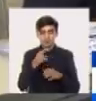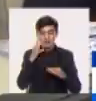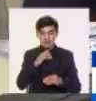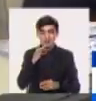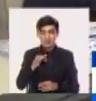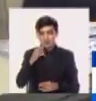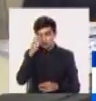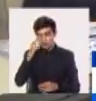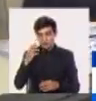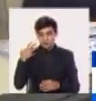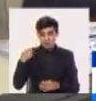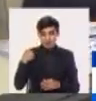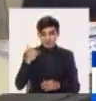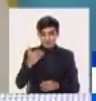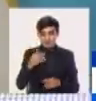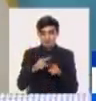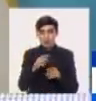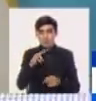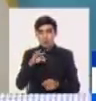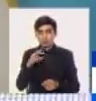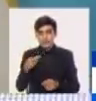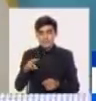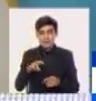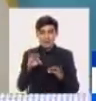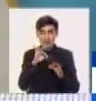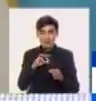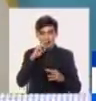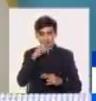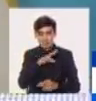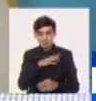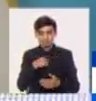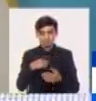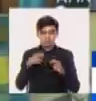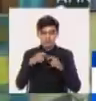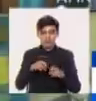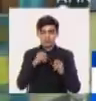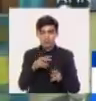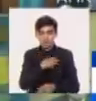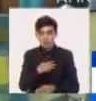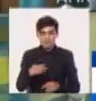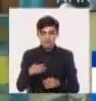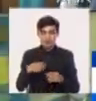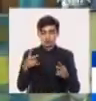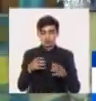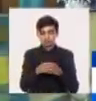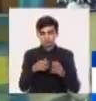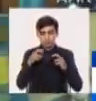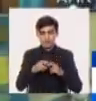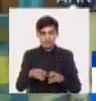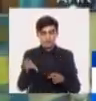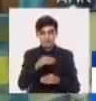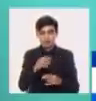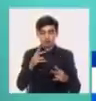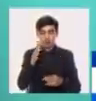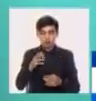бөлек мемлекет басшысы бүгінге дейін пандемияға қарсы шаралар кезінде жіберілген қателерді анықтайтын комиссия құруды тапсырды. Осы комиссия